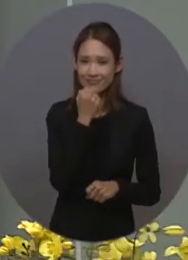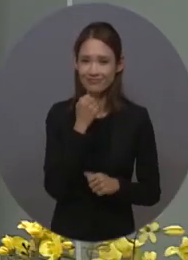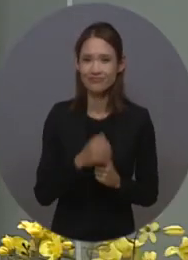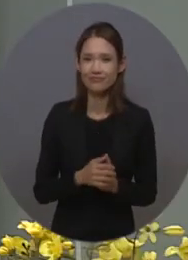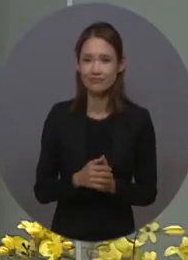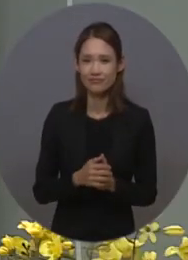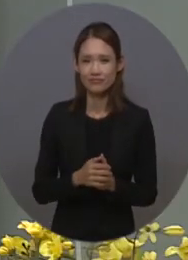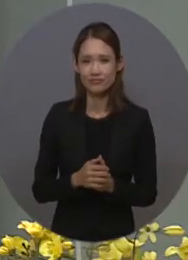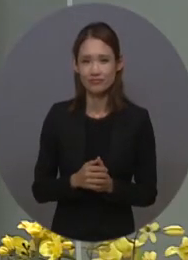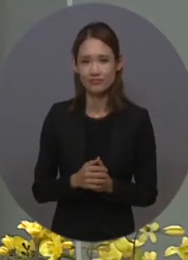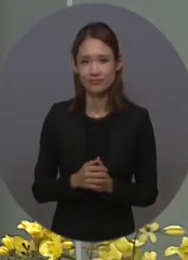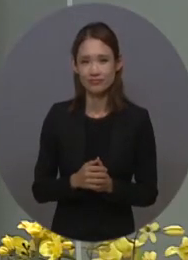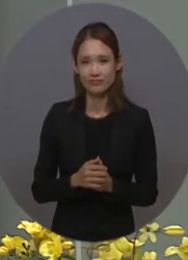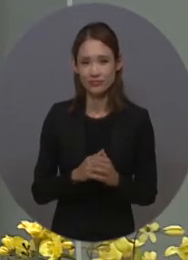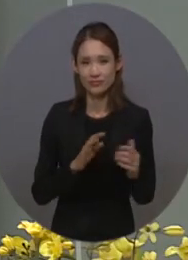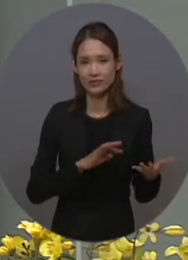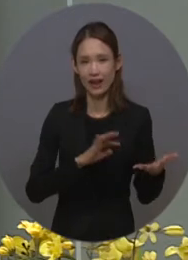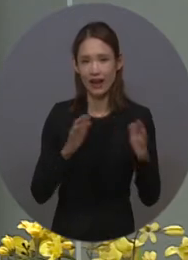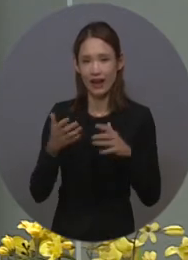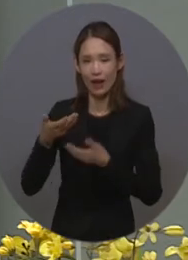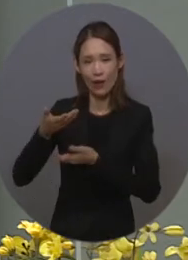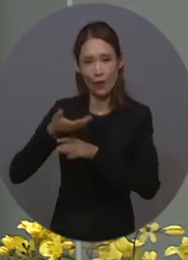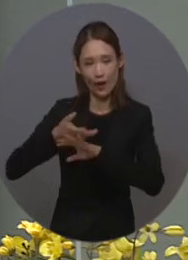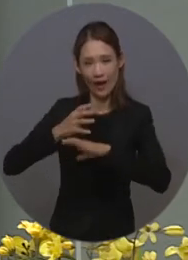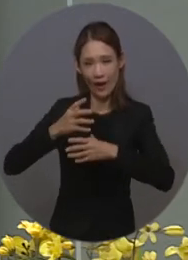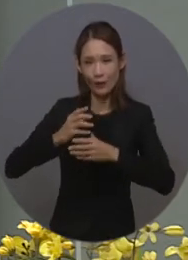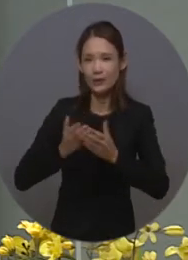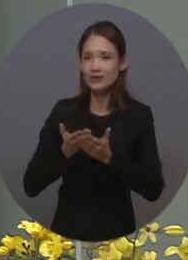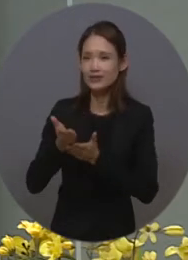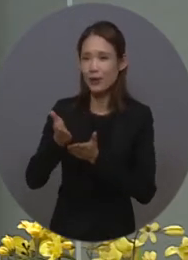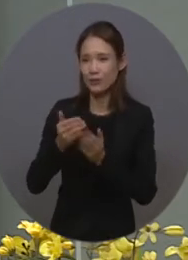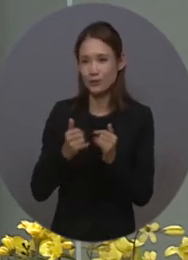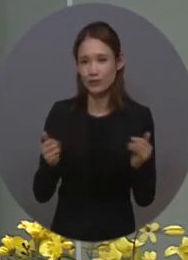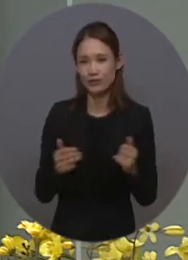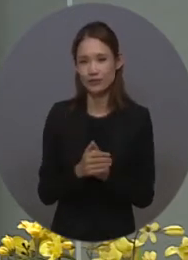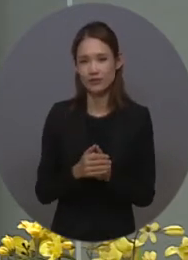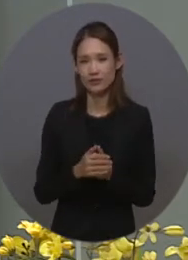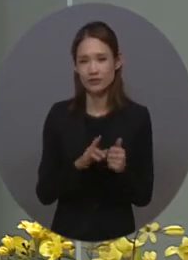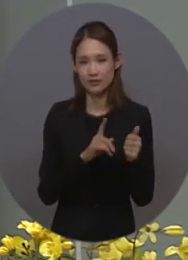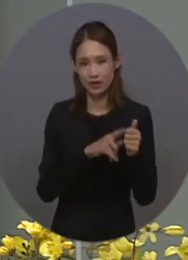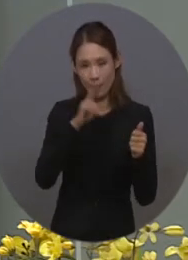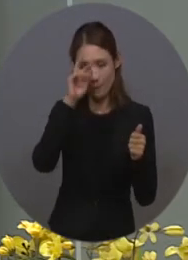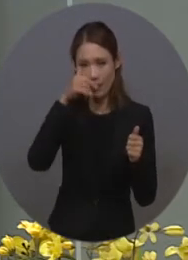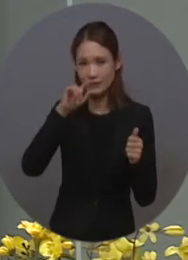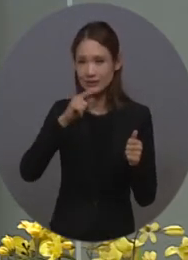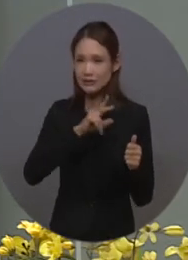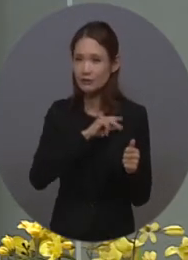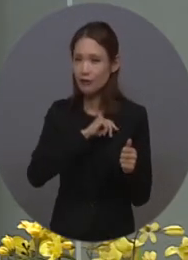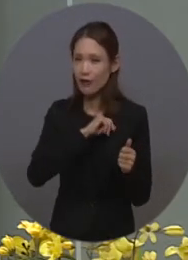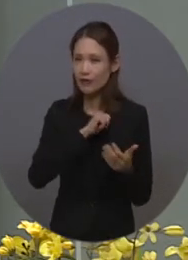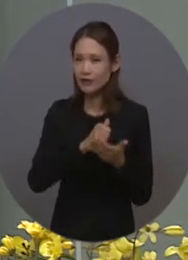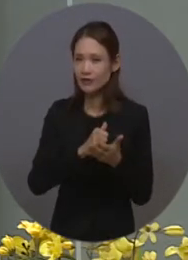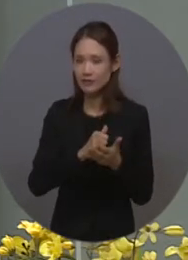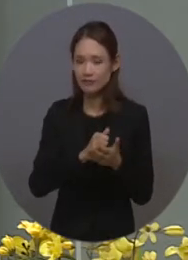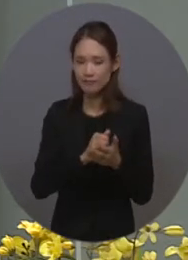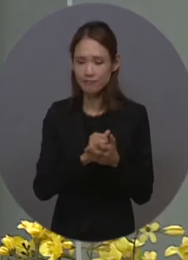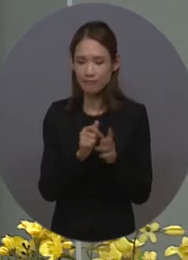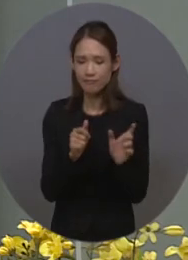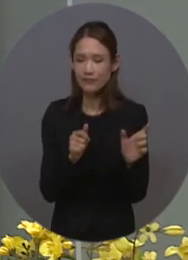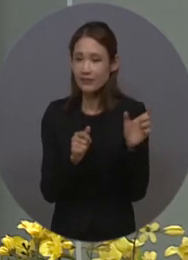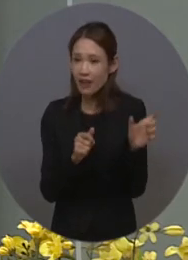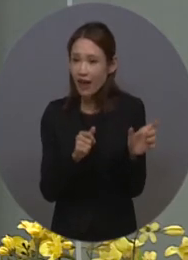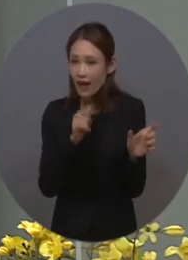뭐 세계적인 외교 전문가시니까요. 근데 저는 이제 박진 의원님 그러면 이게 타이틀이 있는 것 같아요.